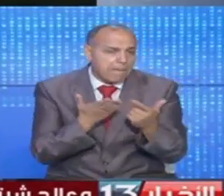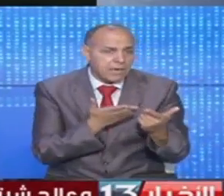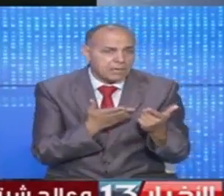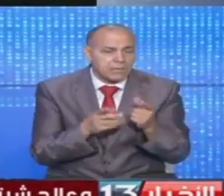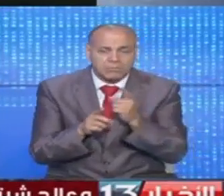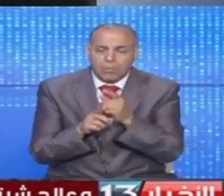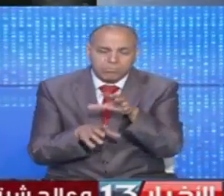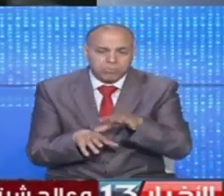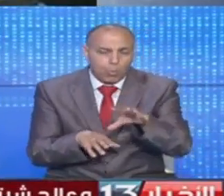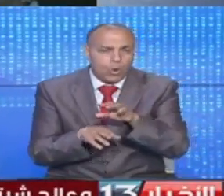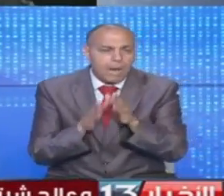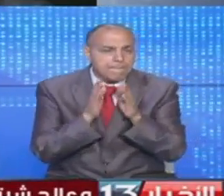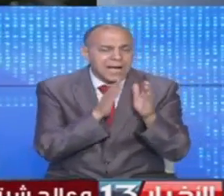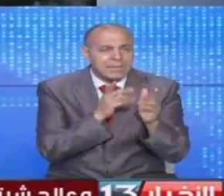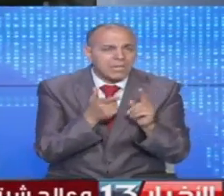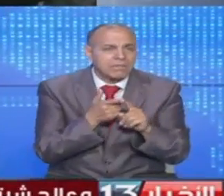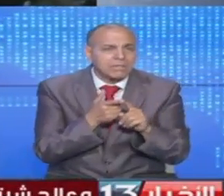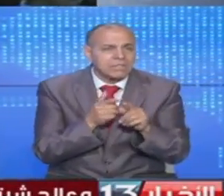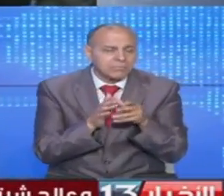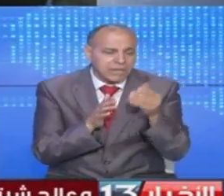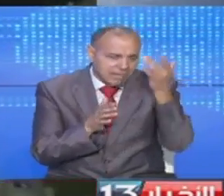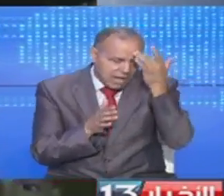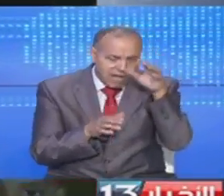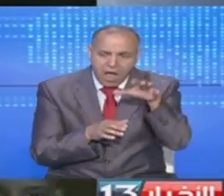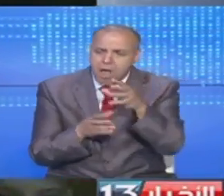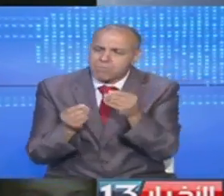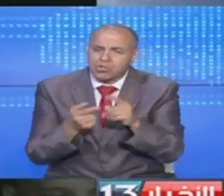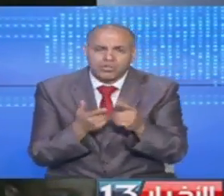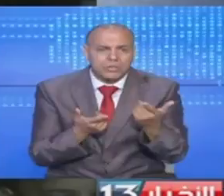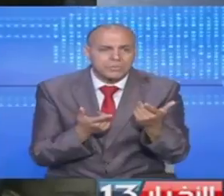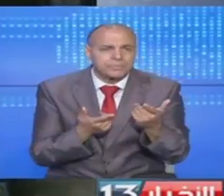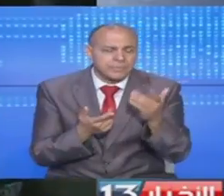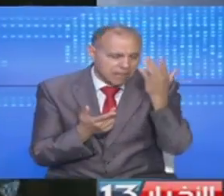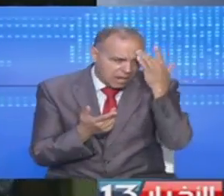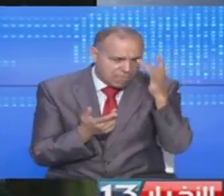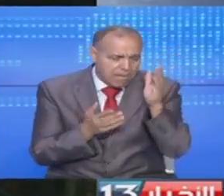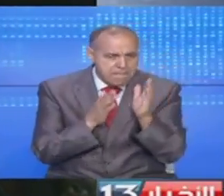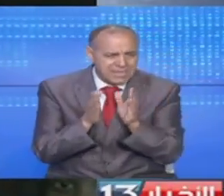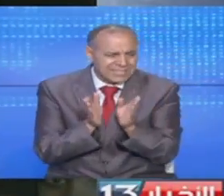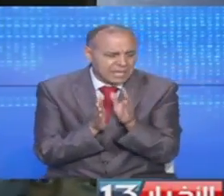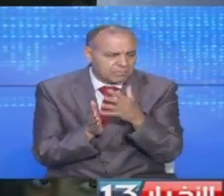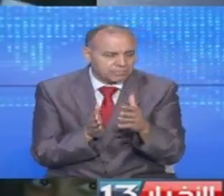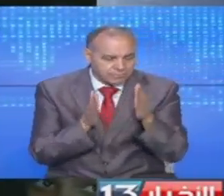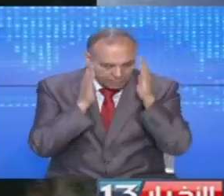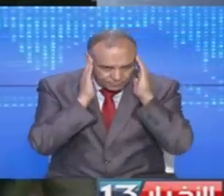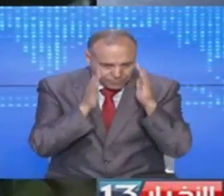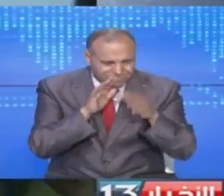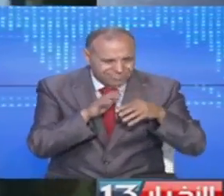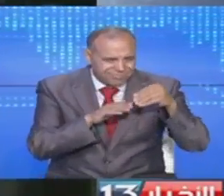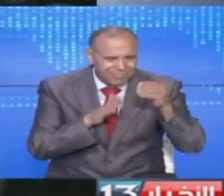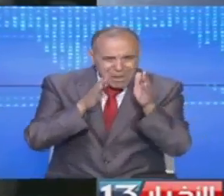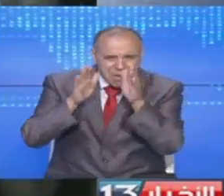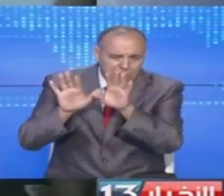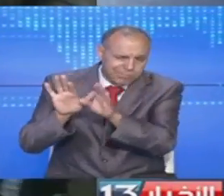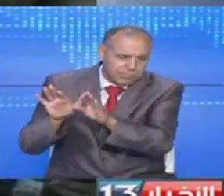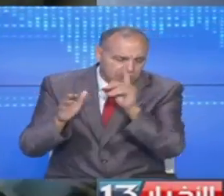تفتقر المكتبات وتفتقر الدور ثقافة، عندنا أحياء برشا تفتقر الدور ثقافة ومكتبات وصغيرات. ركزنا أن نخرج عن طريق